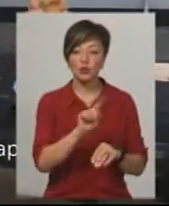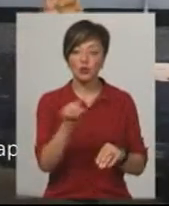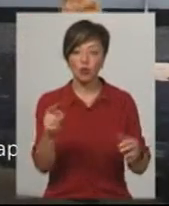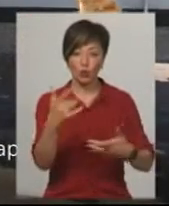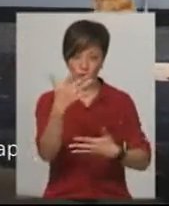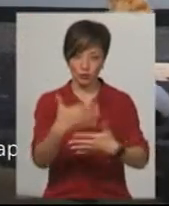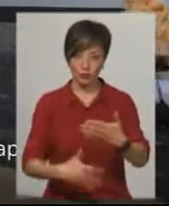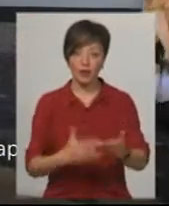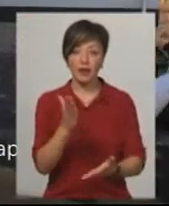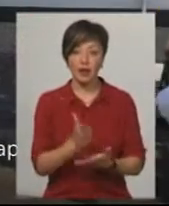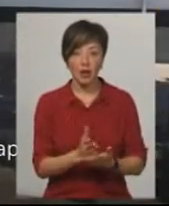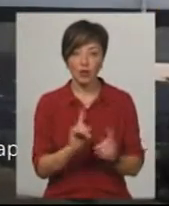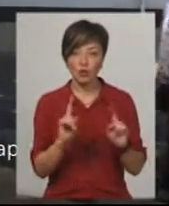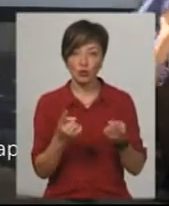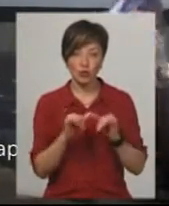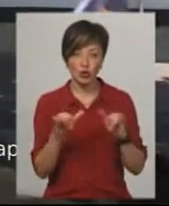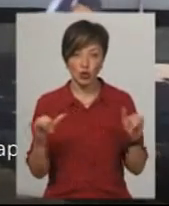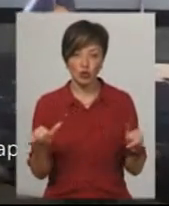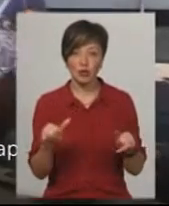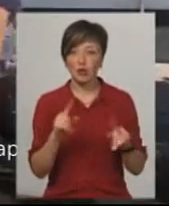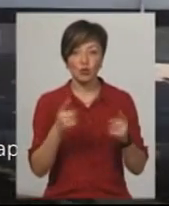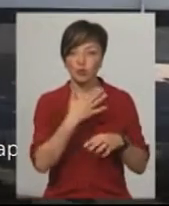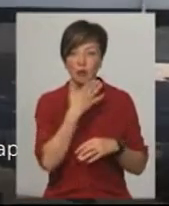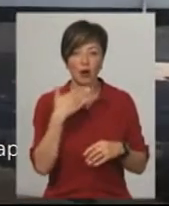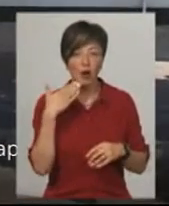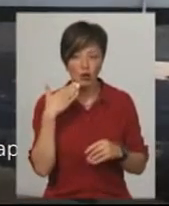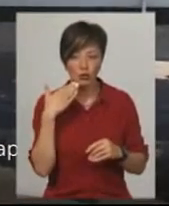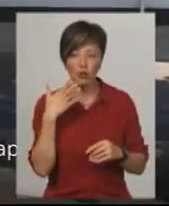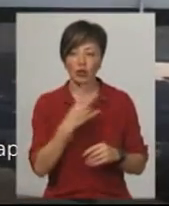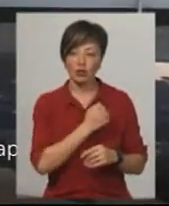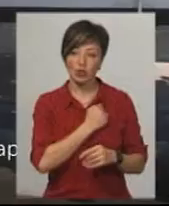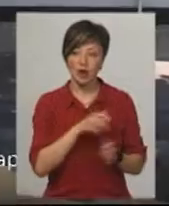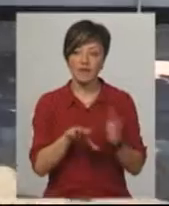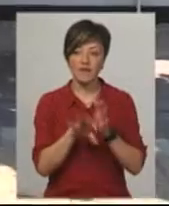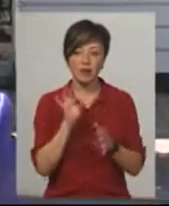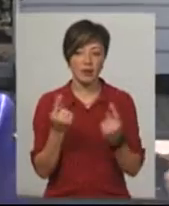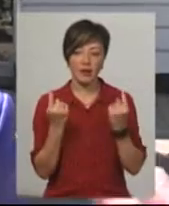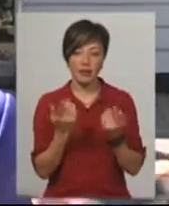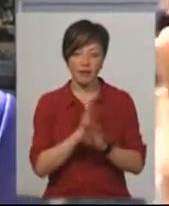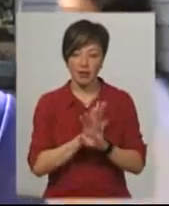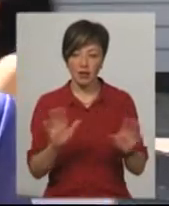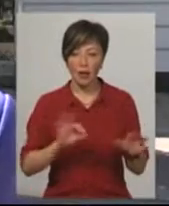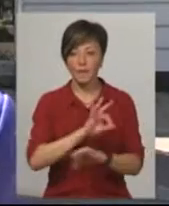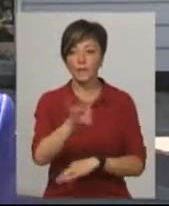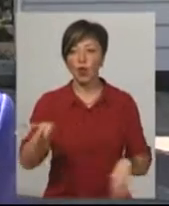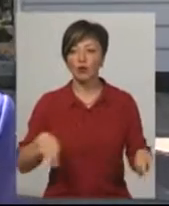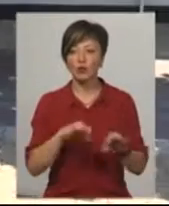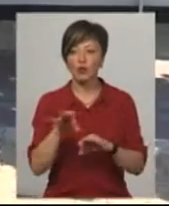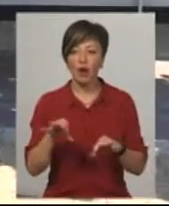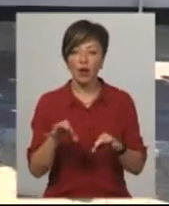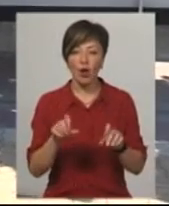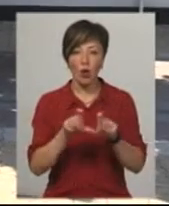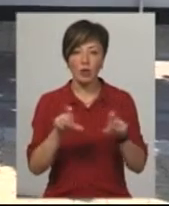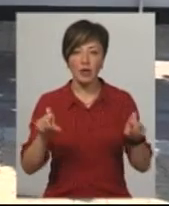яке в принципі є, воно не дуже поширене, його не дуже багато. На жаль, вибір не такий великий. Проєктували